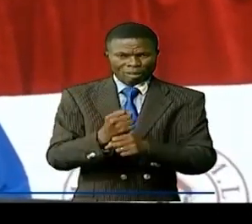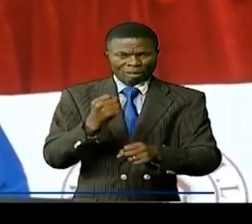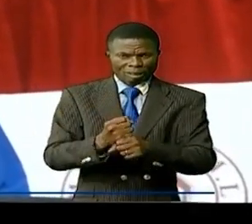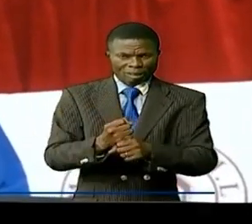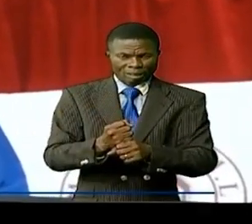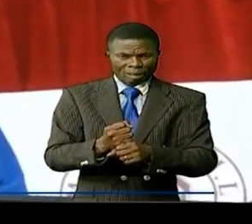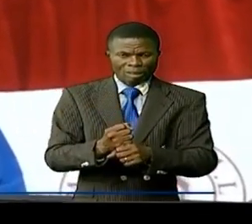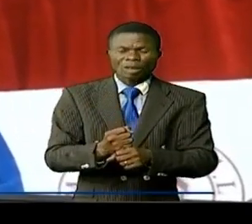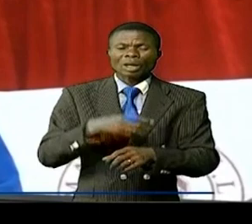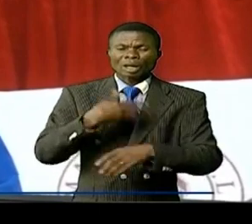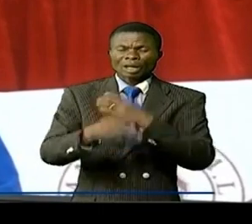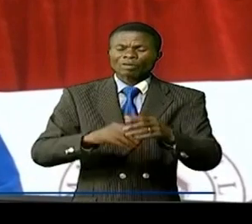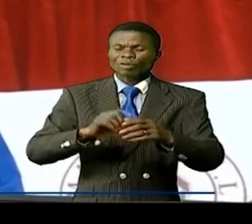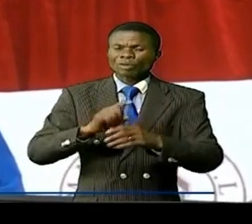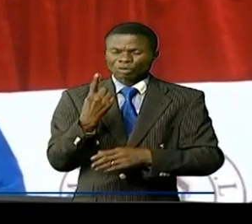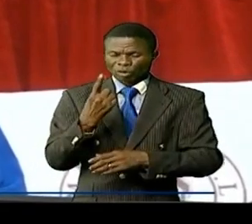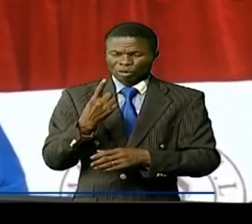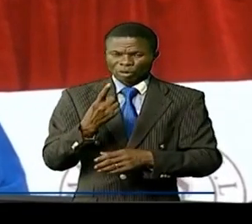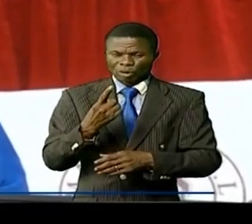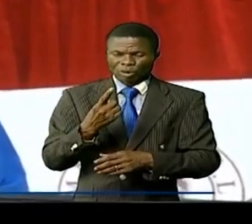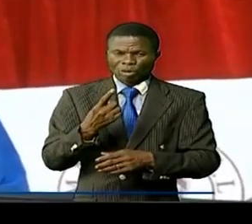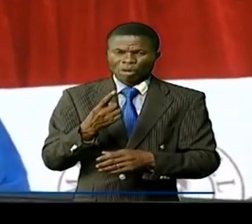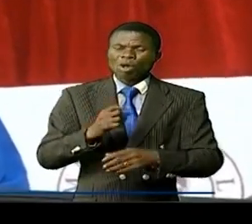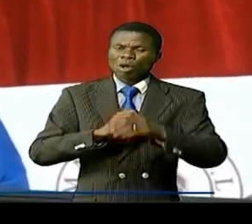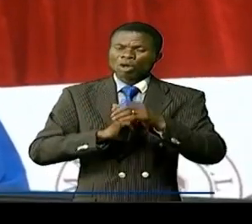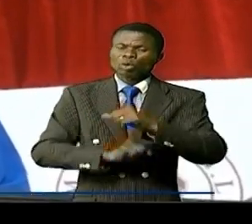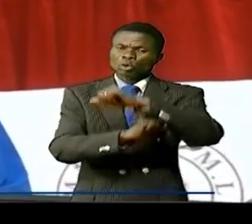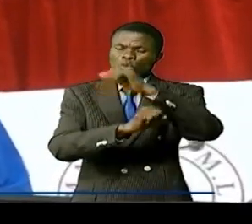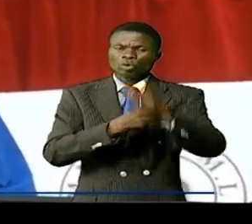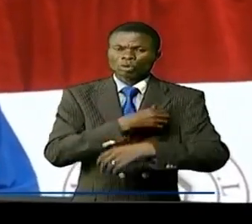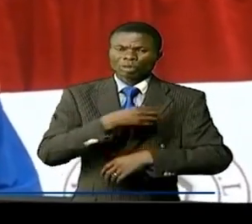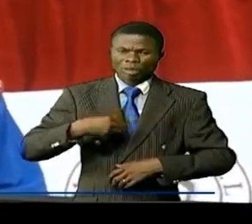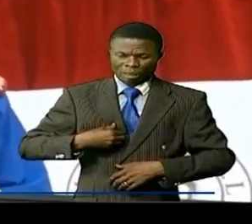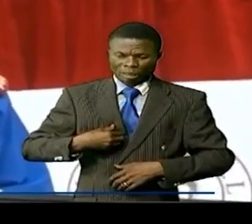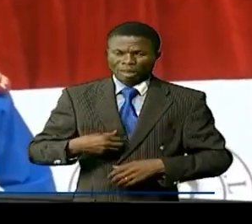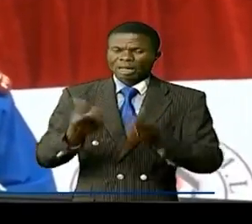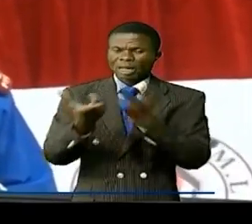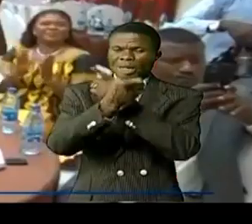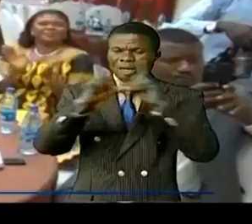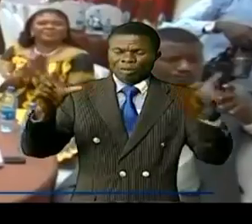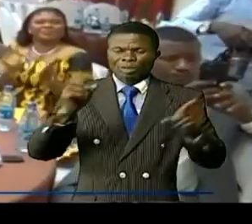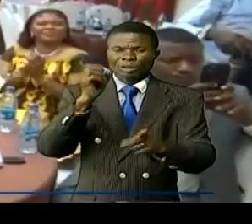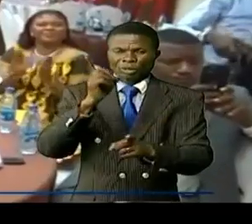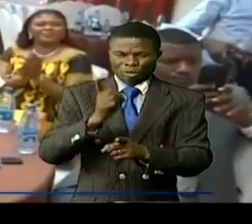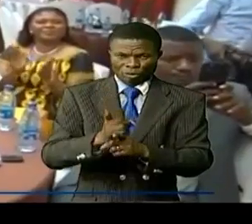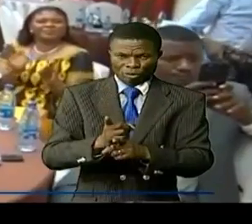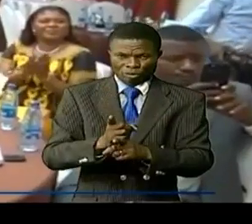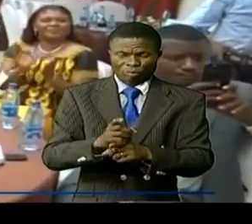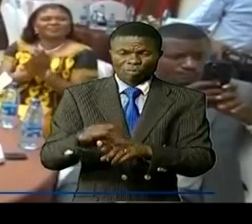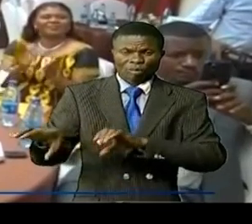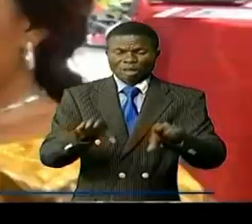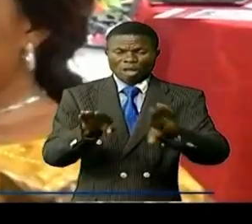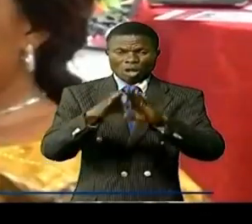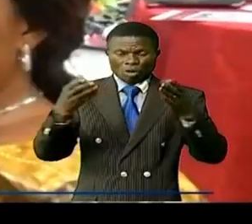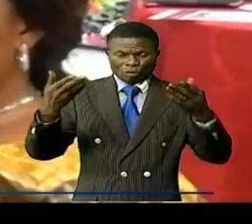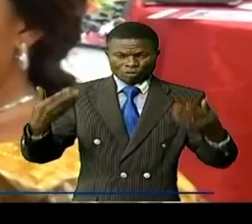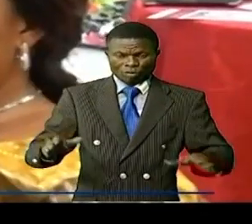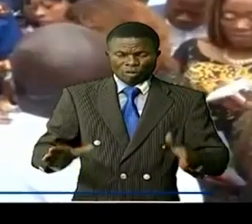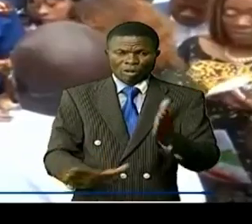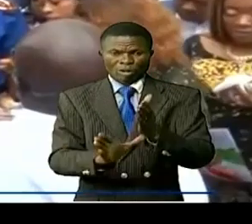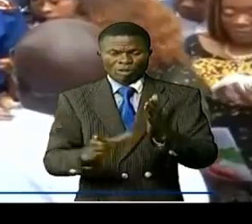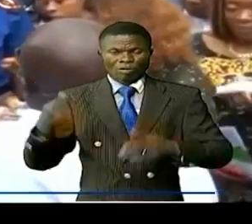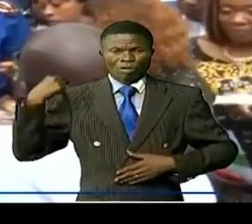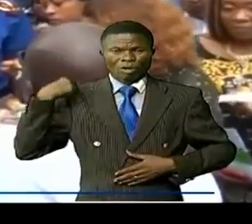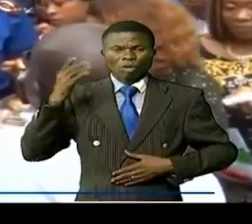seul garantir à la femme une liberté concrète. Après la cérémonie d'ouverture, le vice-gouverneur